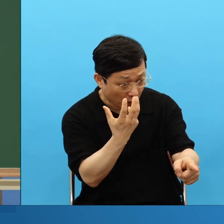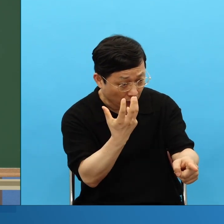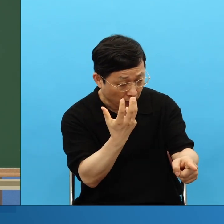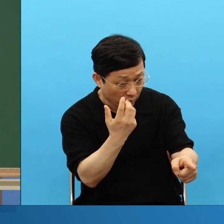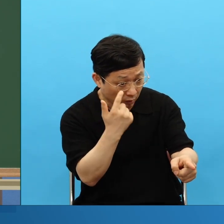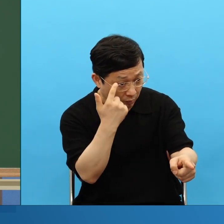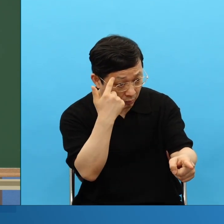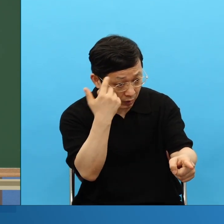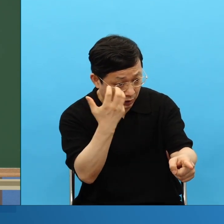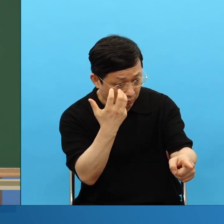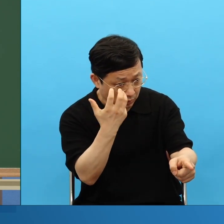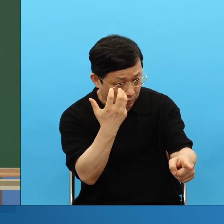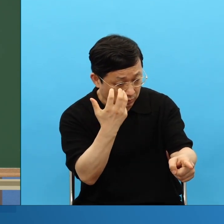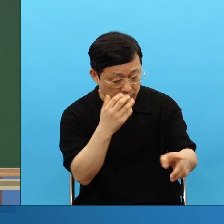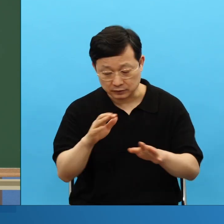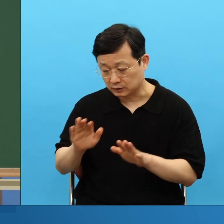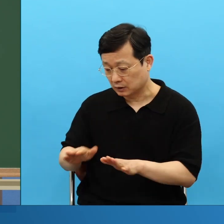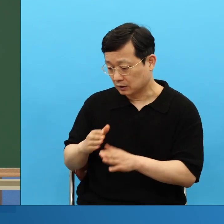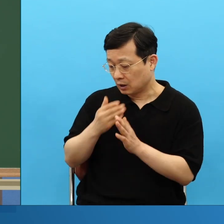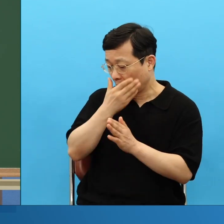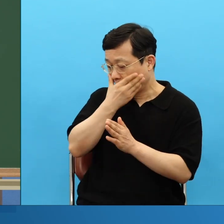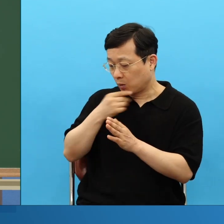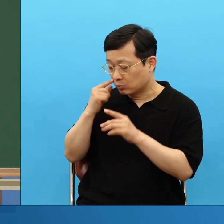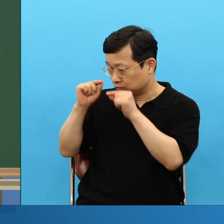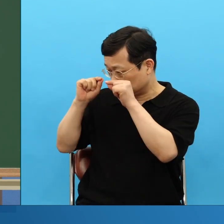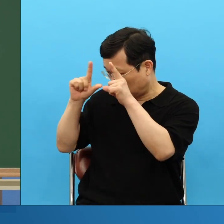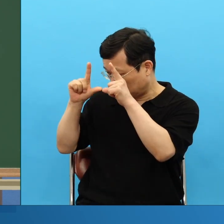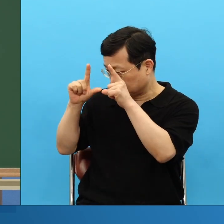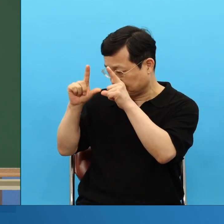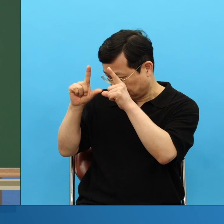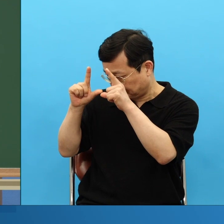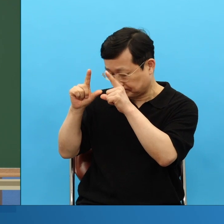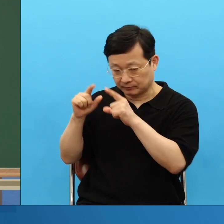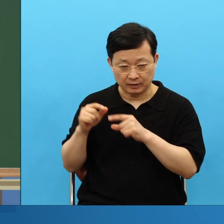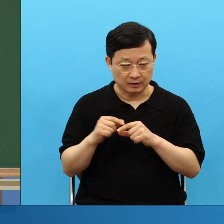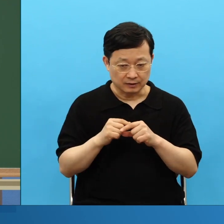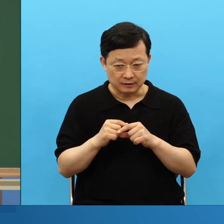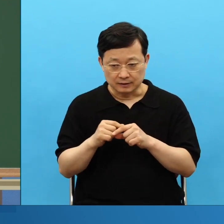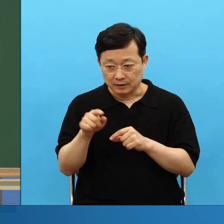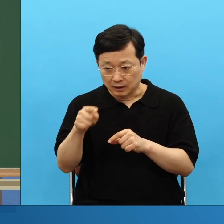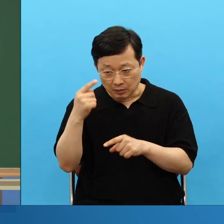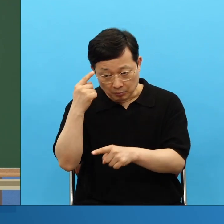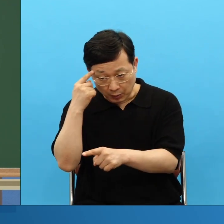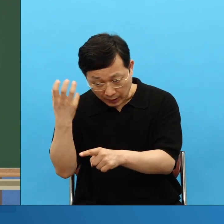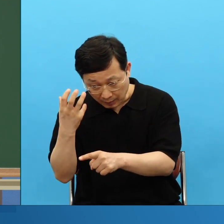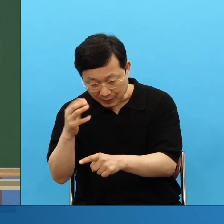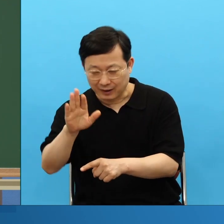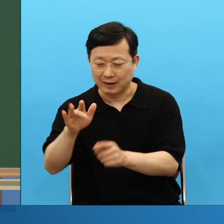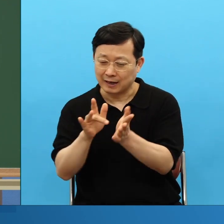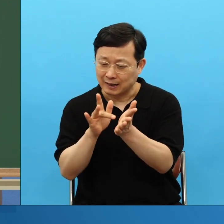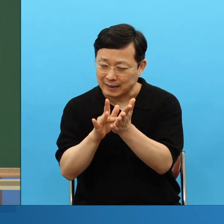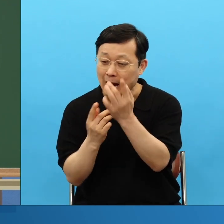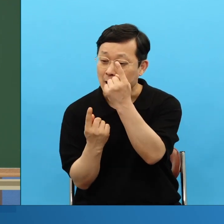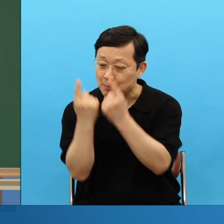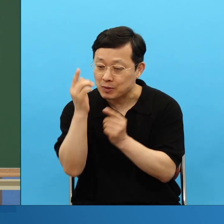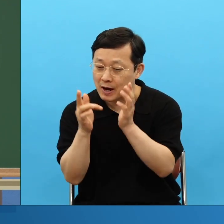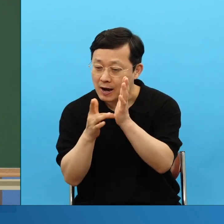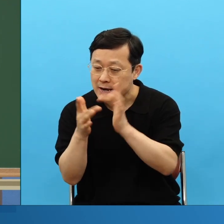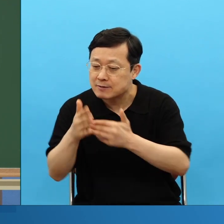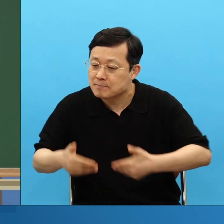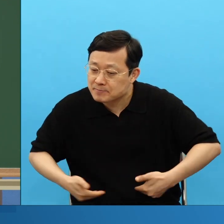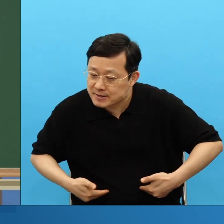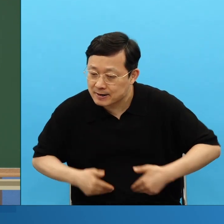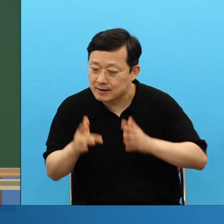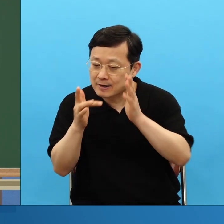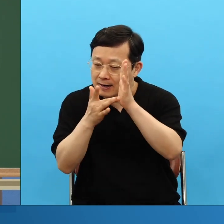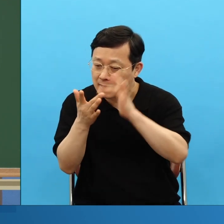머리 아픈 게 중요한 게 아니고 당신은 예수 그리스도를 믿어야 된다. 이래가 영접을 시키는 거예요. 그때 저는 응답인 것